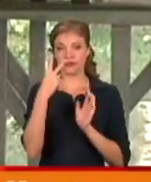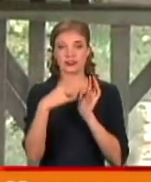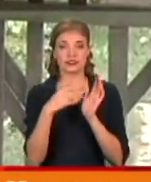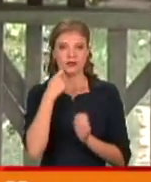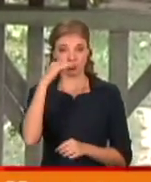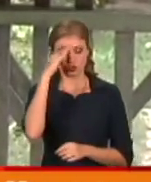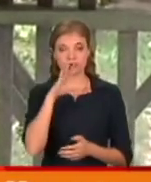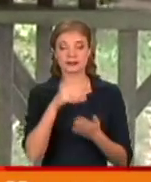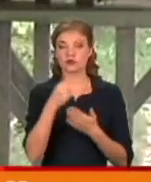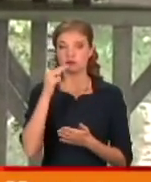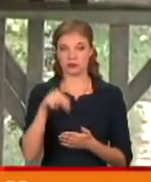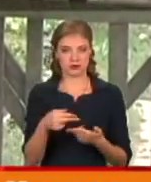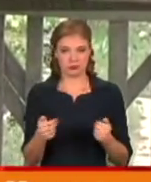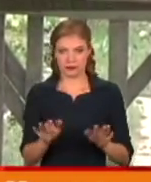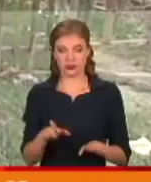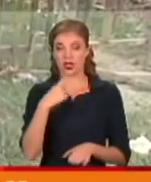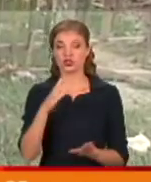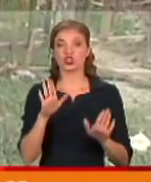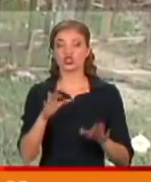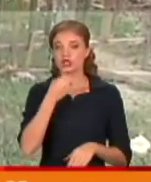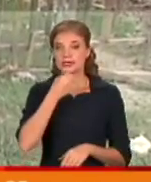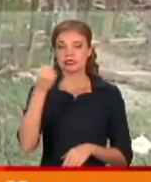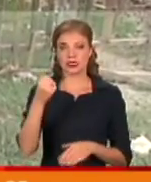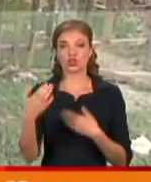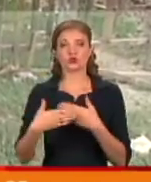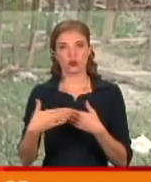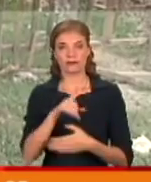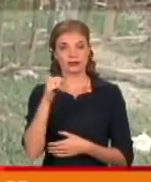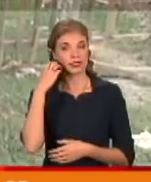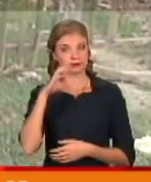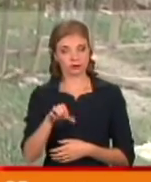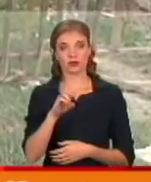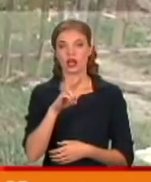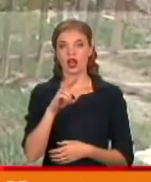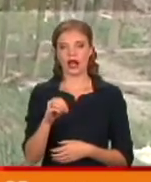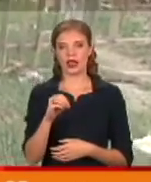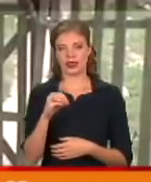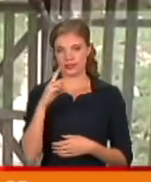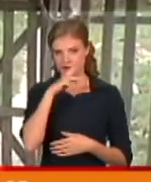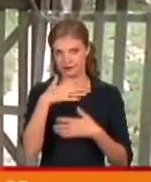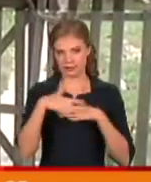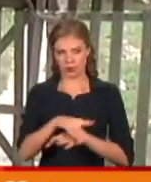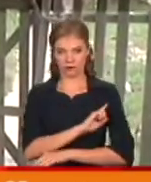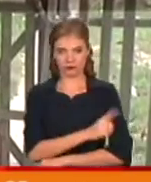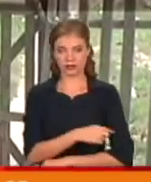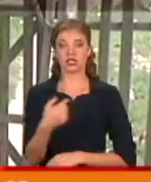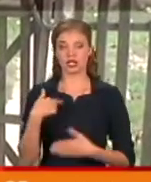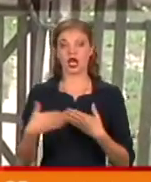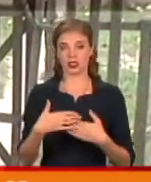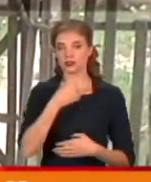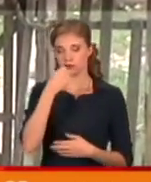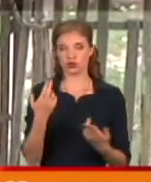29-річний Валентин своєї провини не визнає. Каже, лише старшого покарав за непослух, але не розрахував сил. Я наказав старшого,